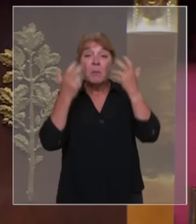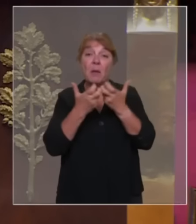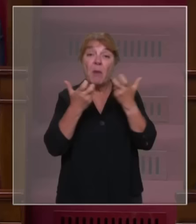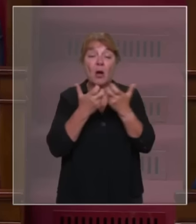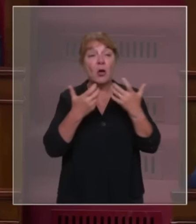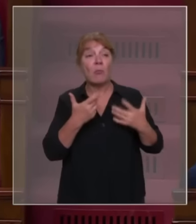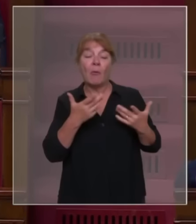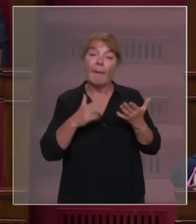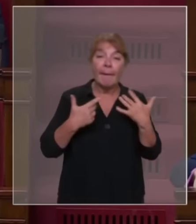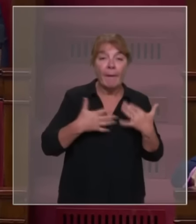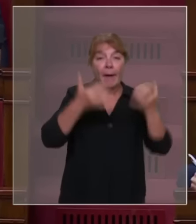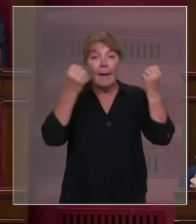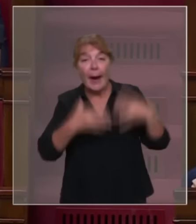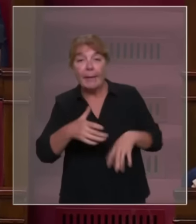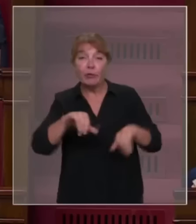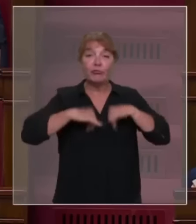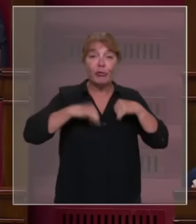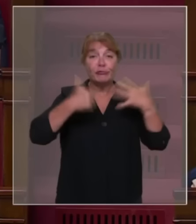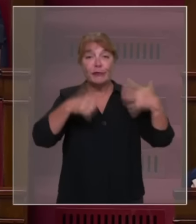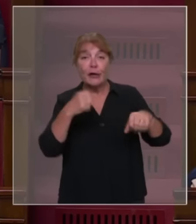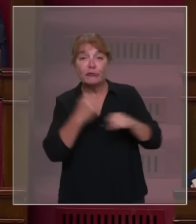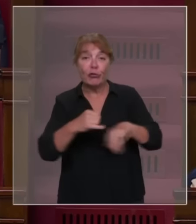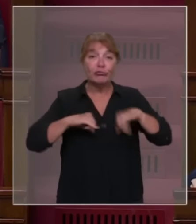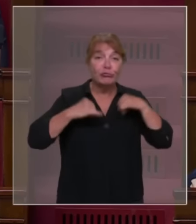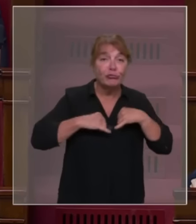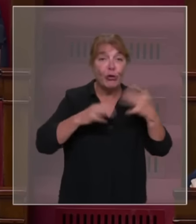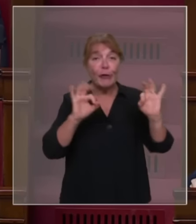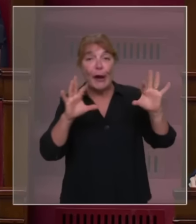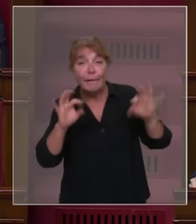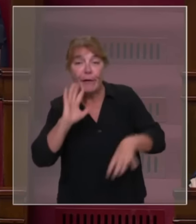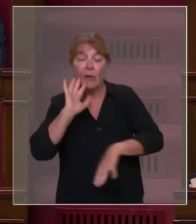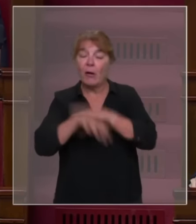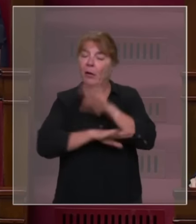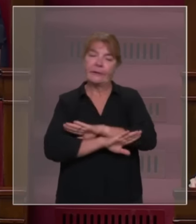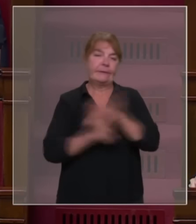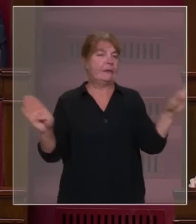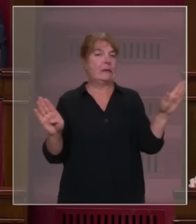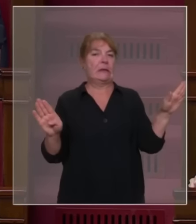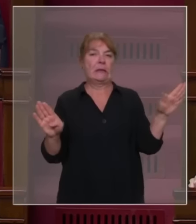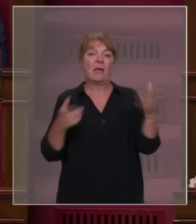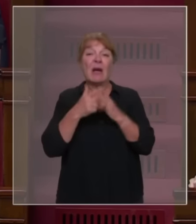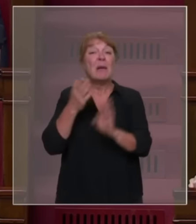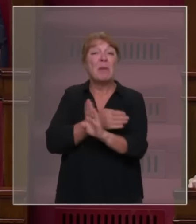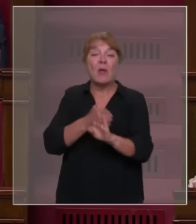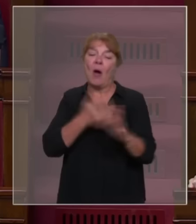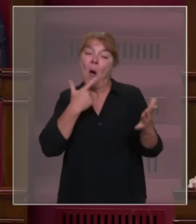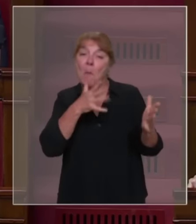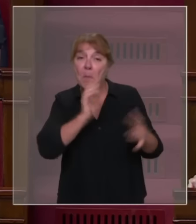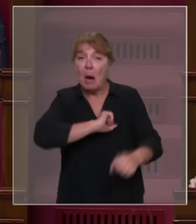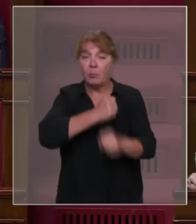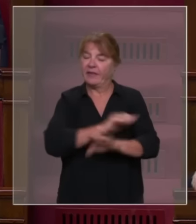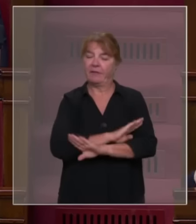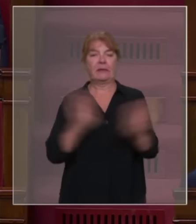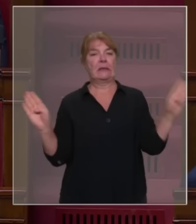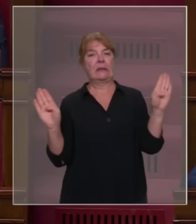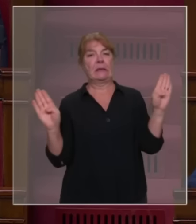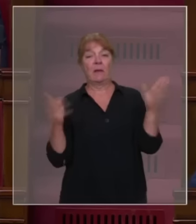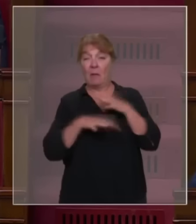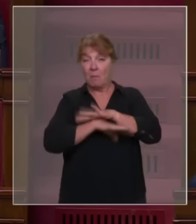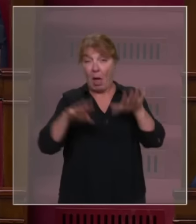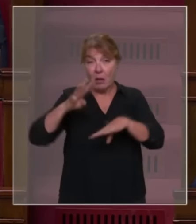minorité. Il faut stopper la montée continue de la violence des mineurs qui rend impossible la vie dans beaucoup de